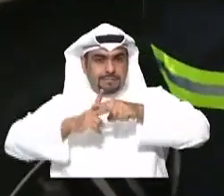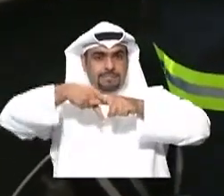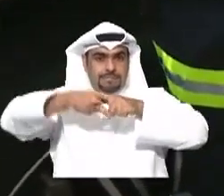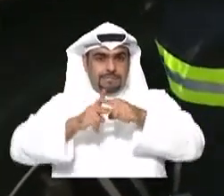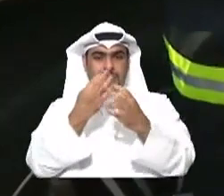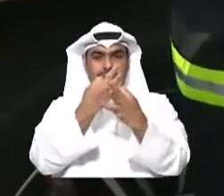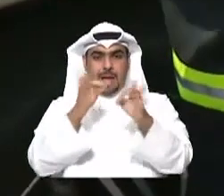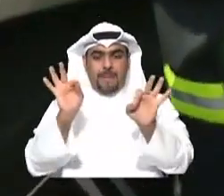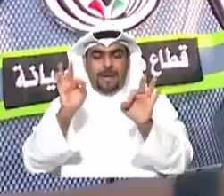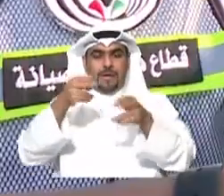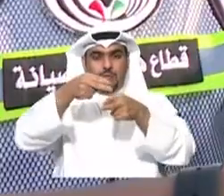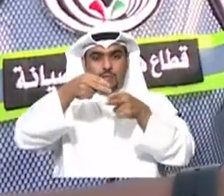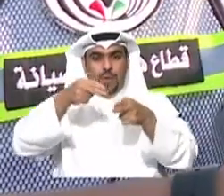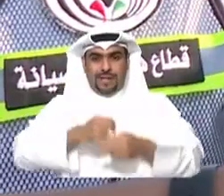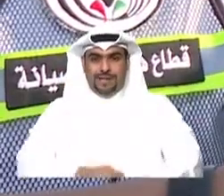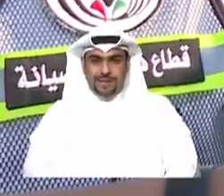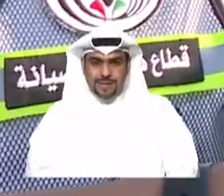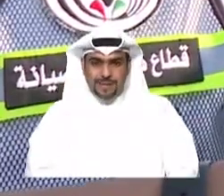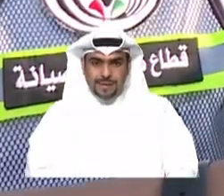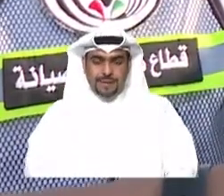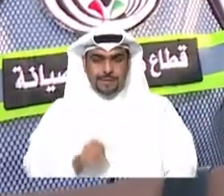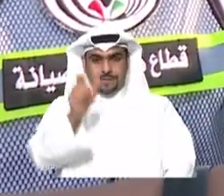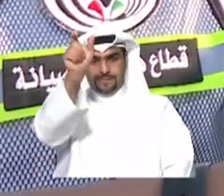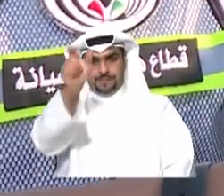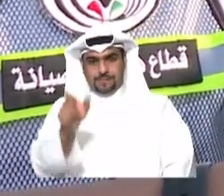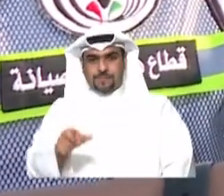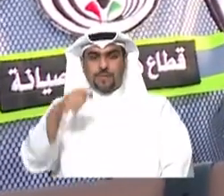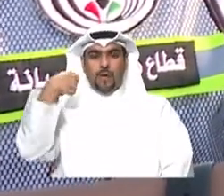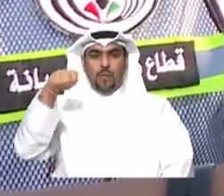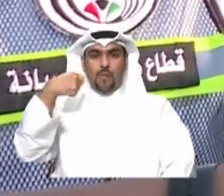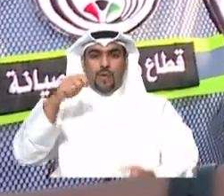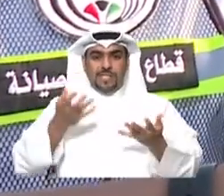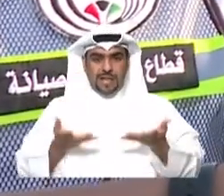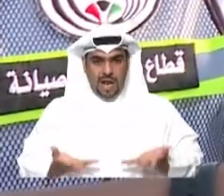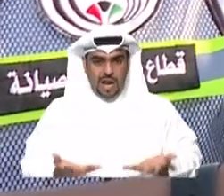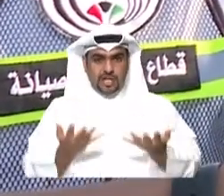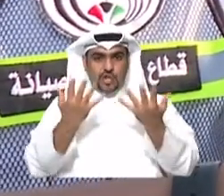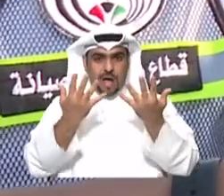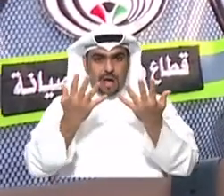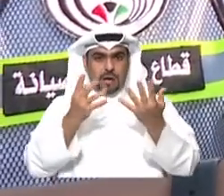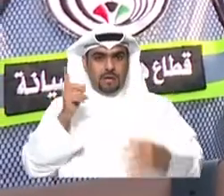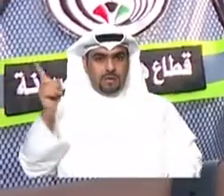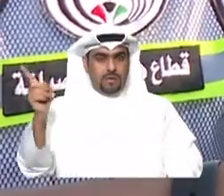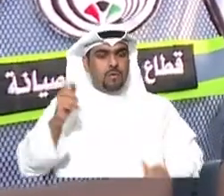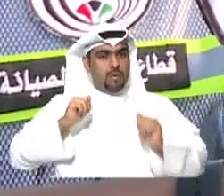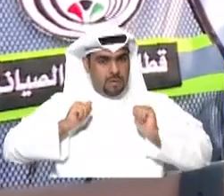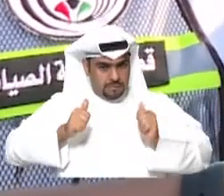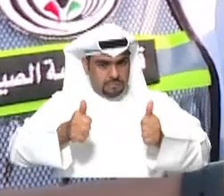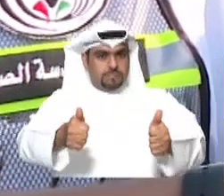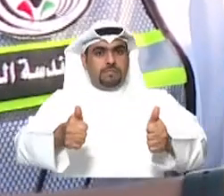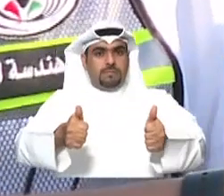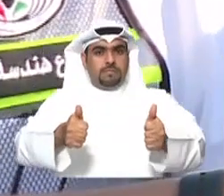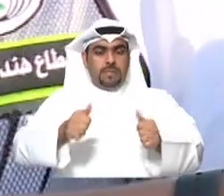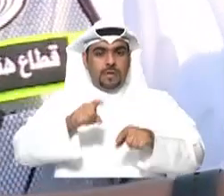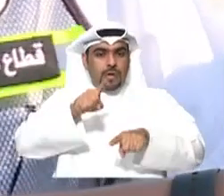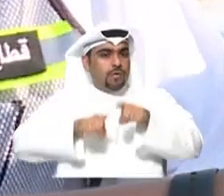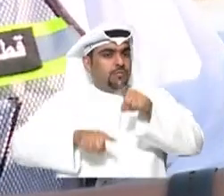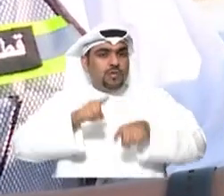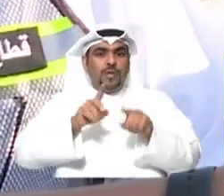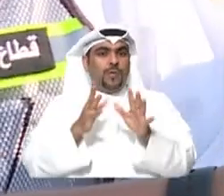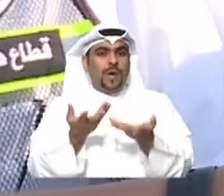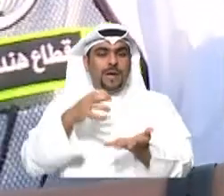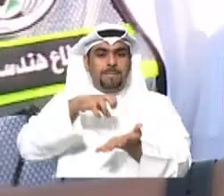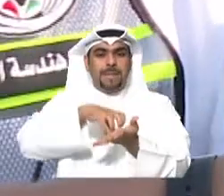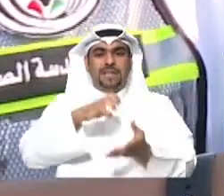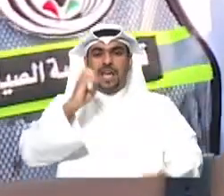محافظات البلاد. كانت الوزيرة حريصة كل الحرص على مشاكل المنطقة، فاليوم حرصت على